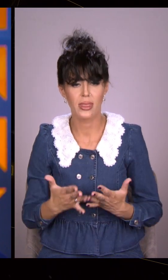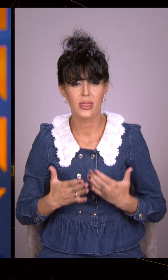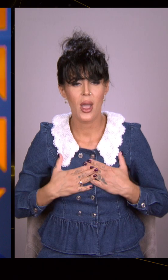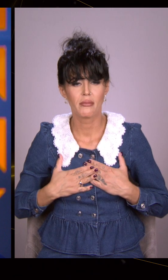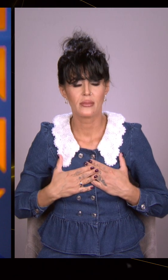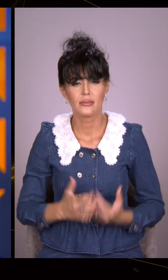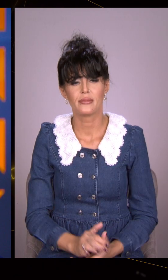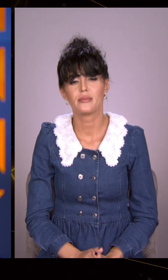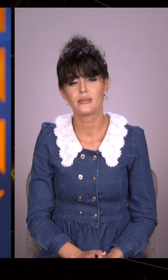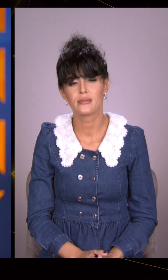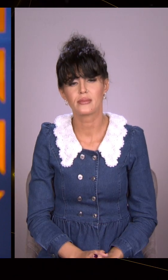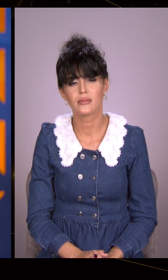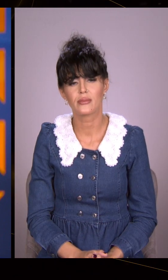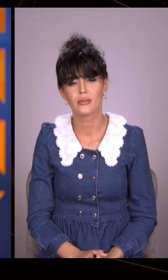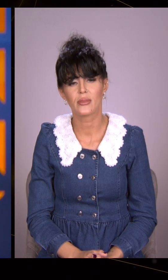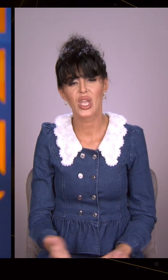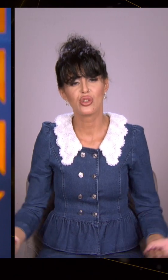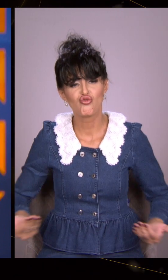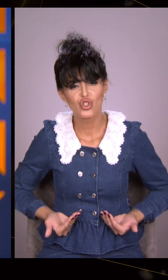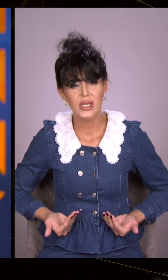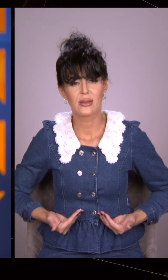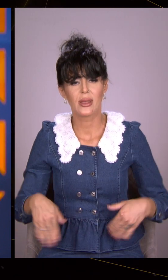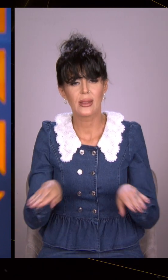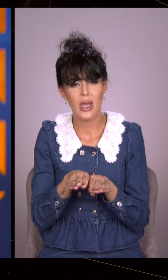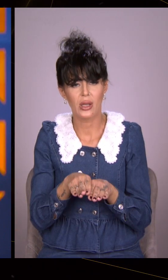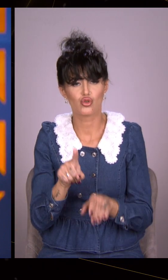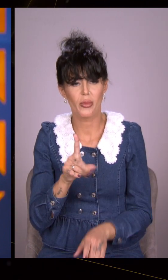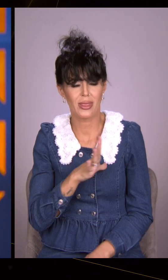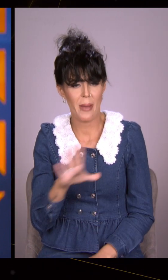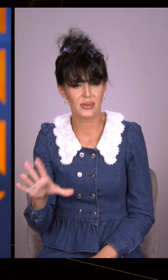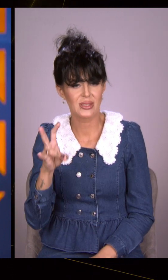Жити. Але жити так, щоб не соромно було.